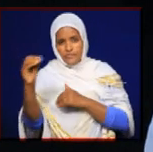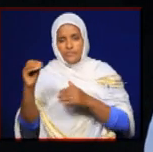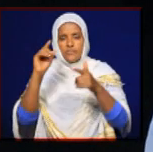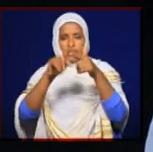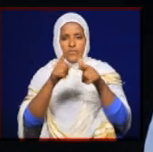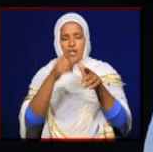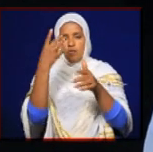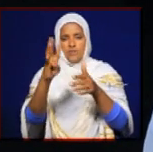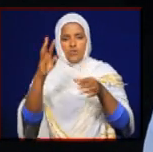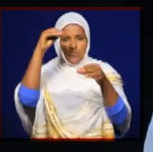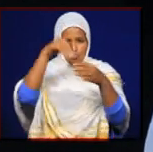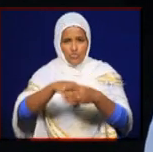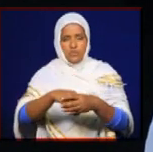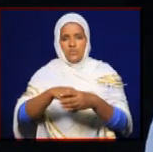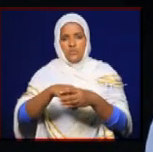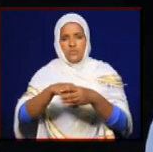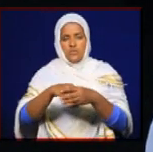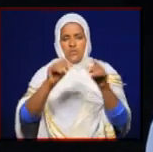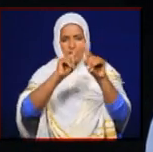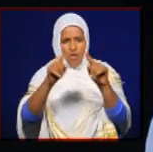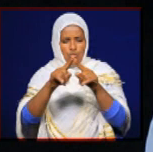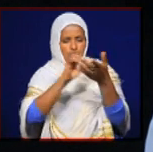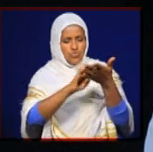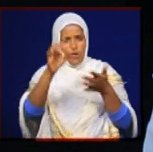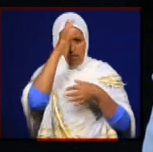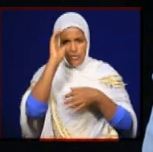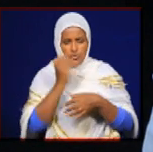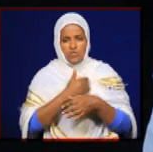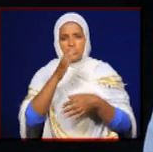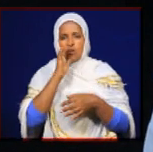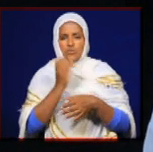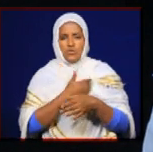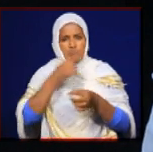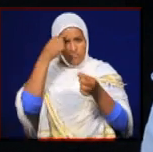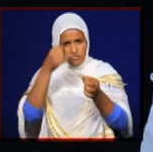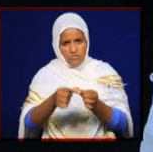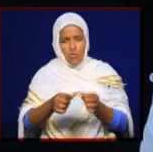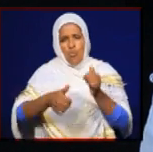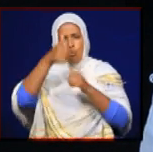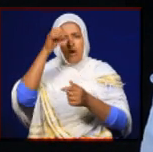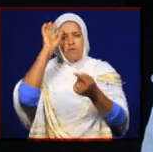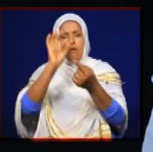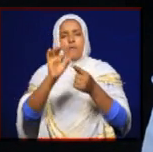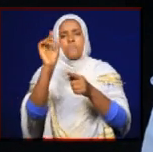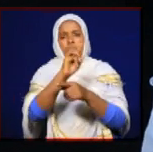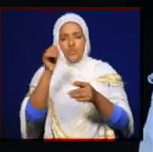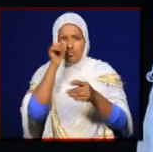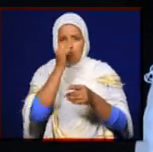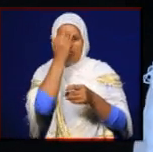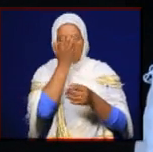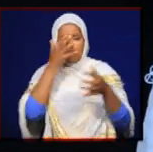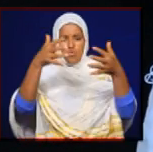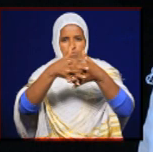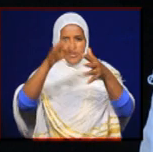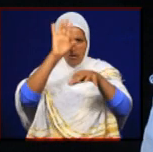የተዘከረውና እንግዲህ ከ14 ውስጥ የተለያዩ ቅዱሳን አባቶቻችንና እናቶቻችንን ዘክረናል። ዋናው አላማ ምንድነው?